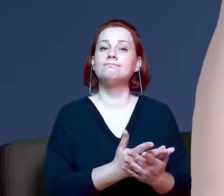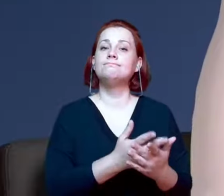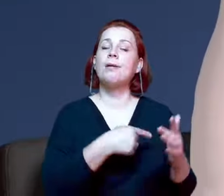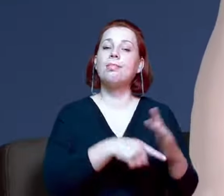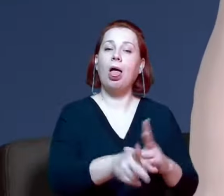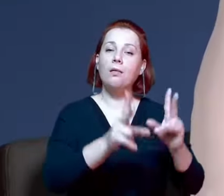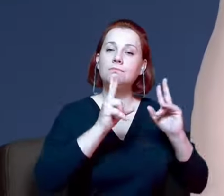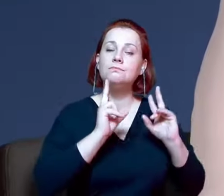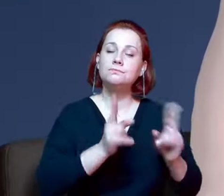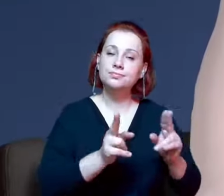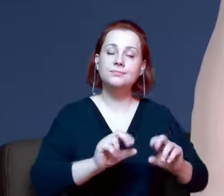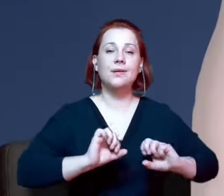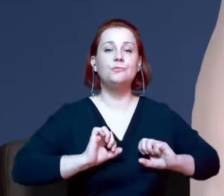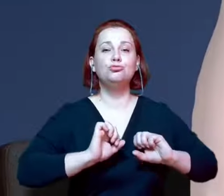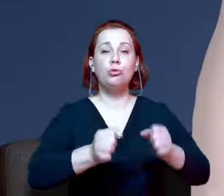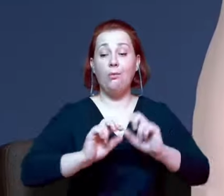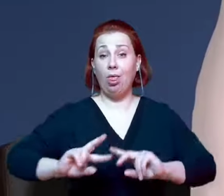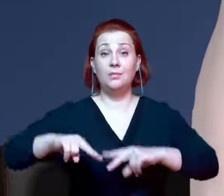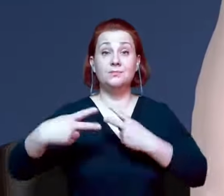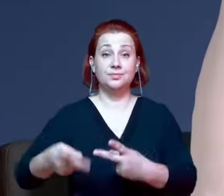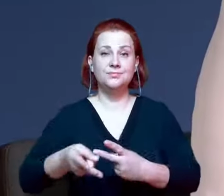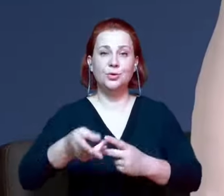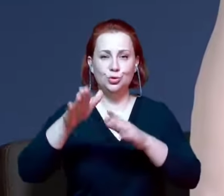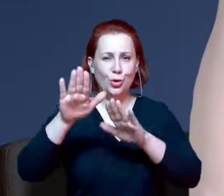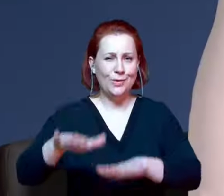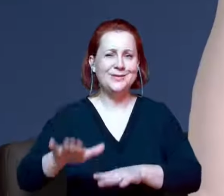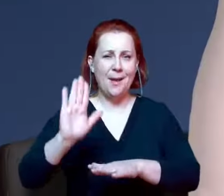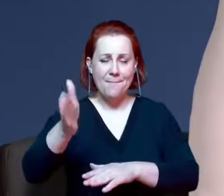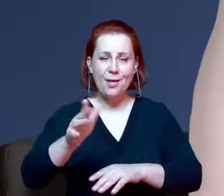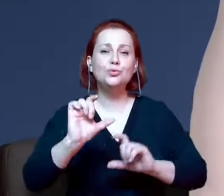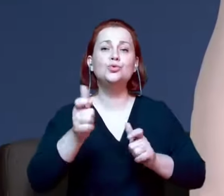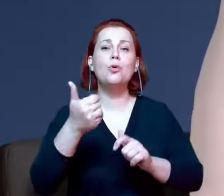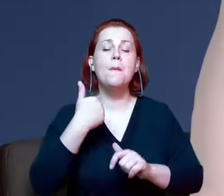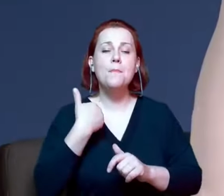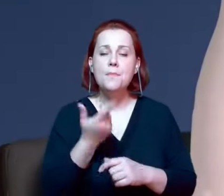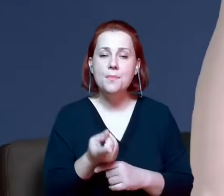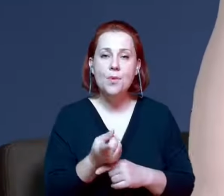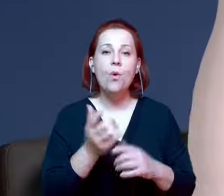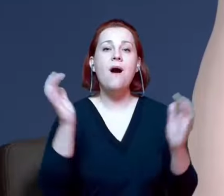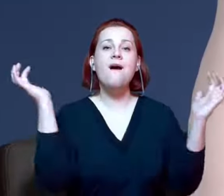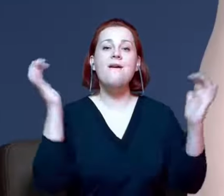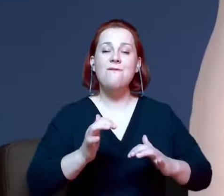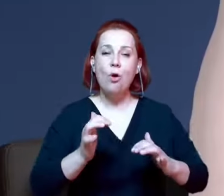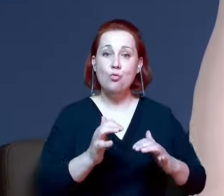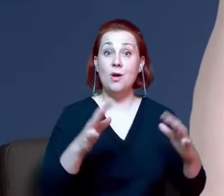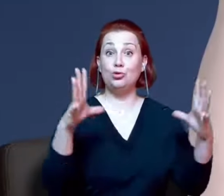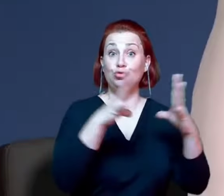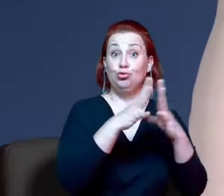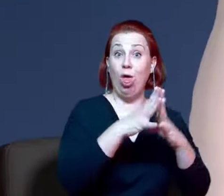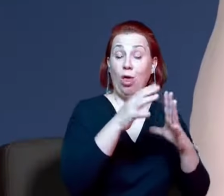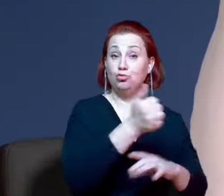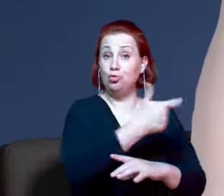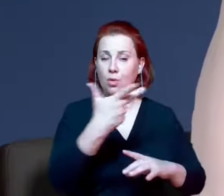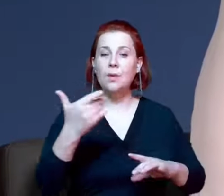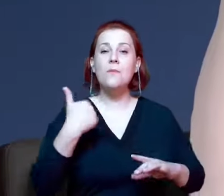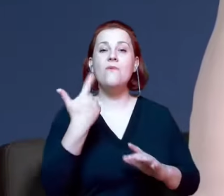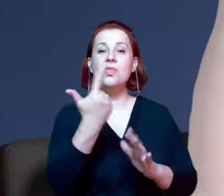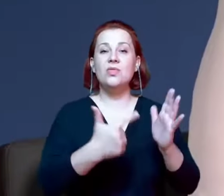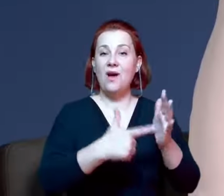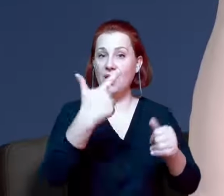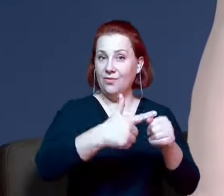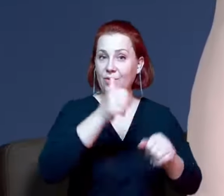zostało wypracowane, było forum sesja 10, które miało miejsce w